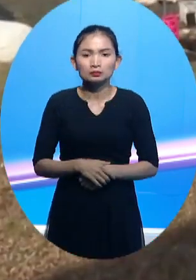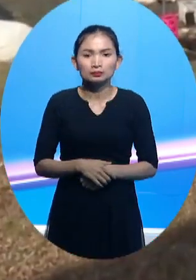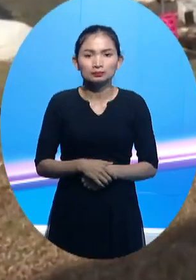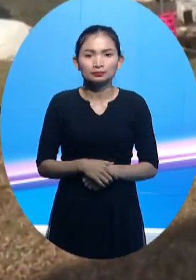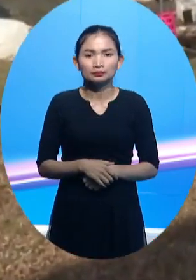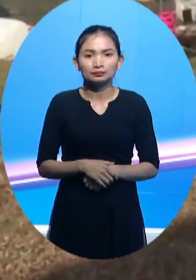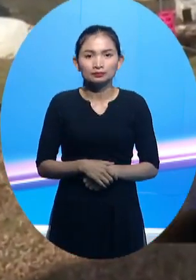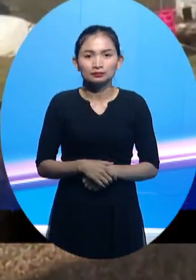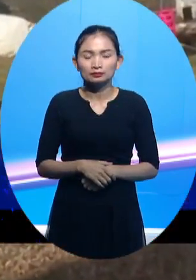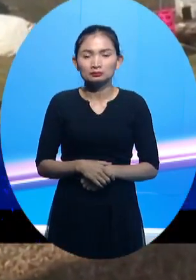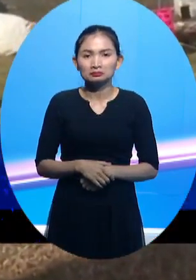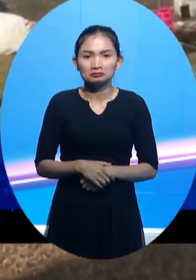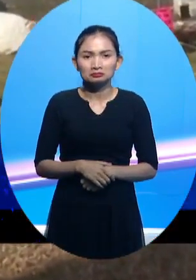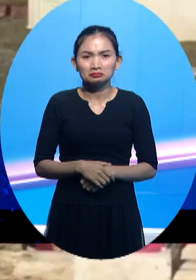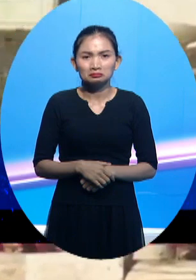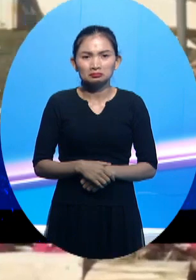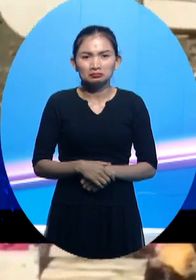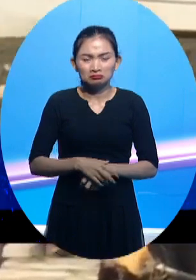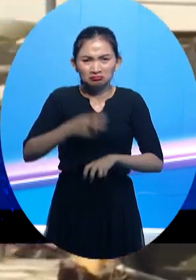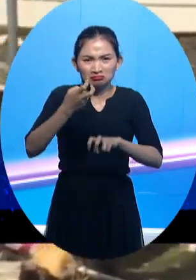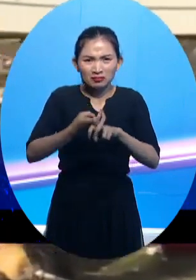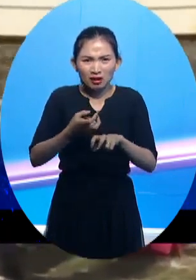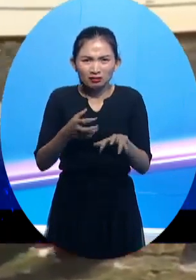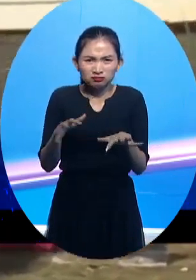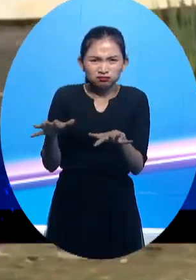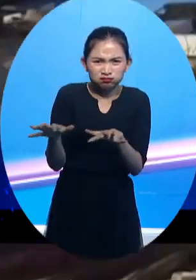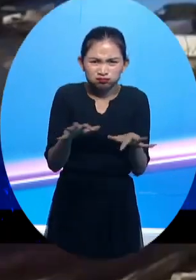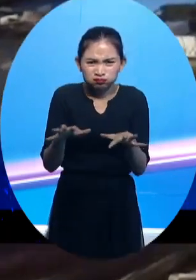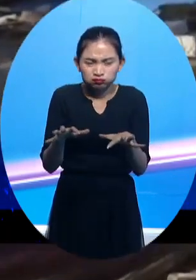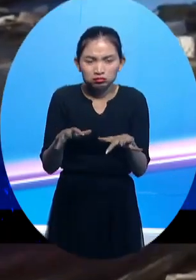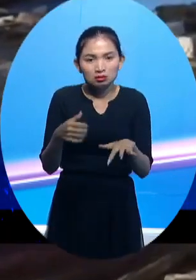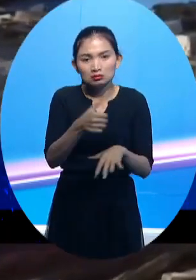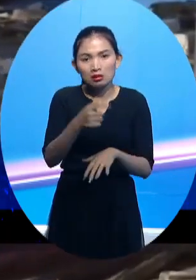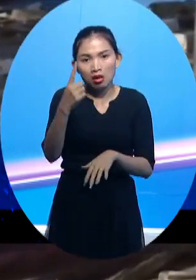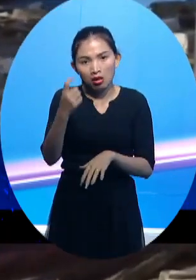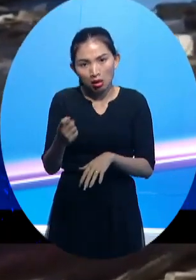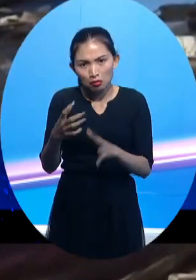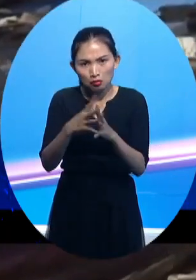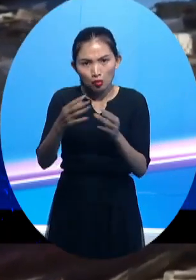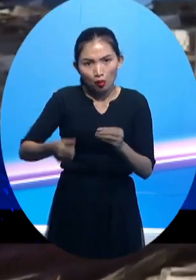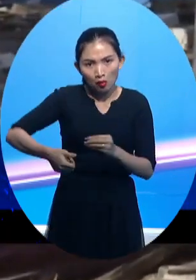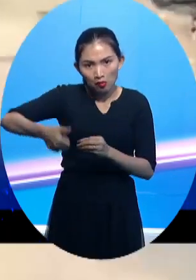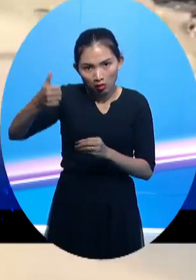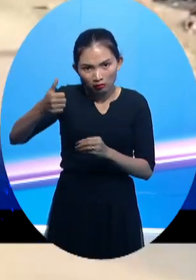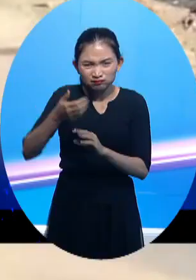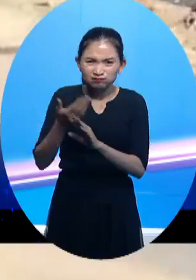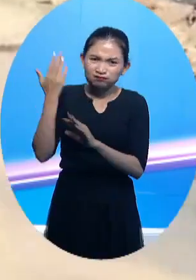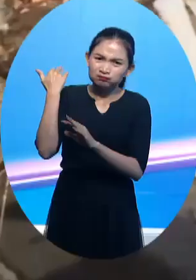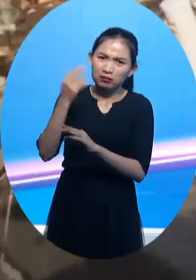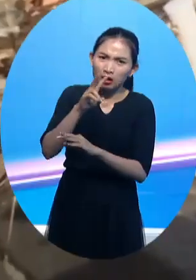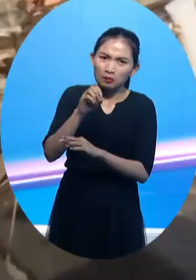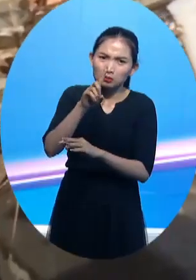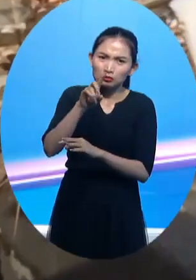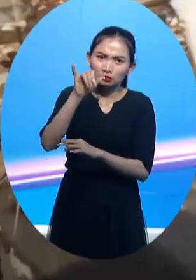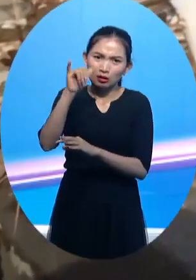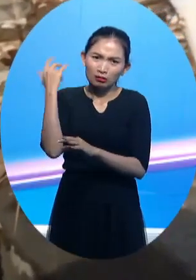biển thiên tai kỳ này là trận độ đất gây chết người nhiều nhất ở Nhật Bản kể từ năm 2016 Dự kiến số người thiệt mạng